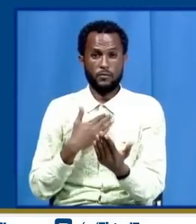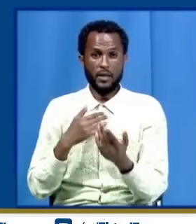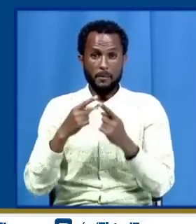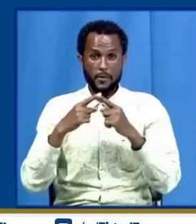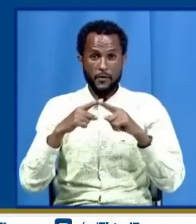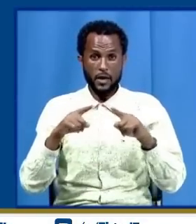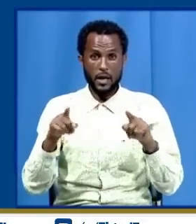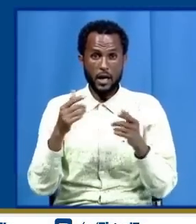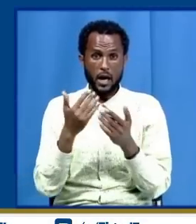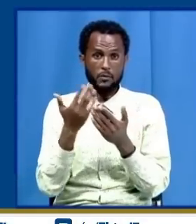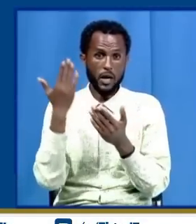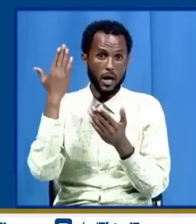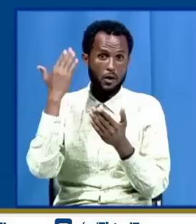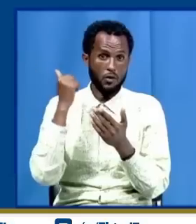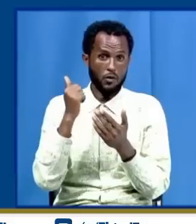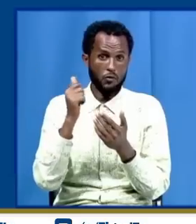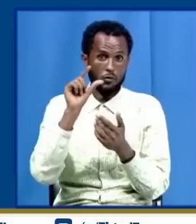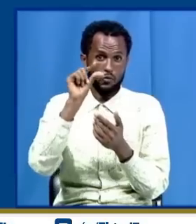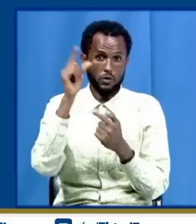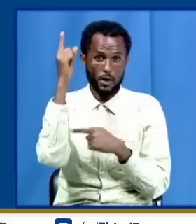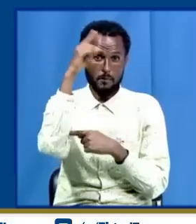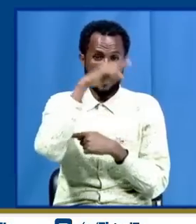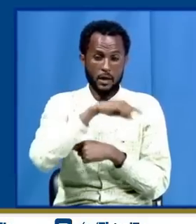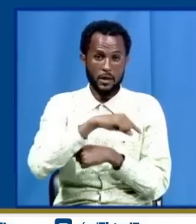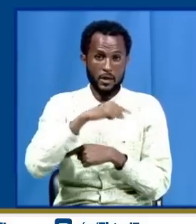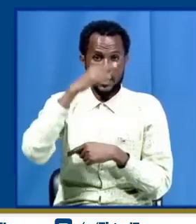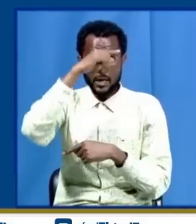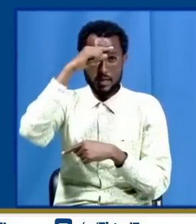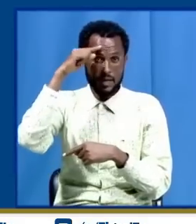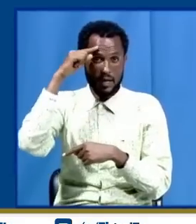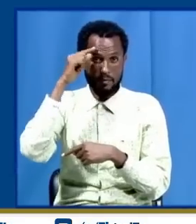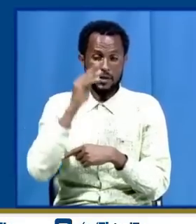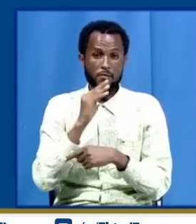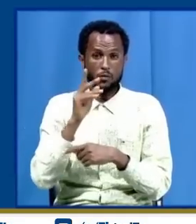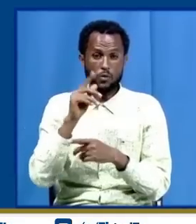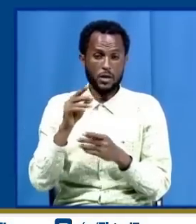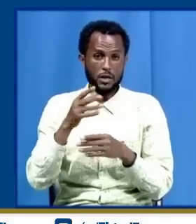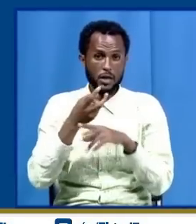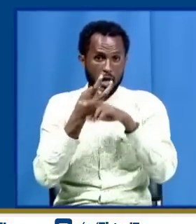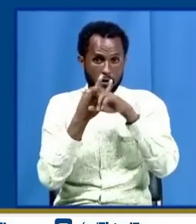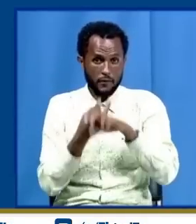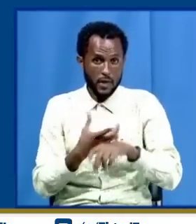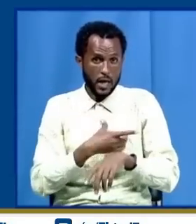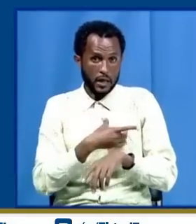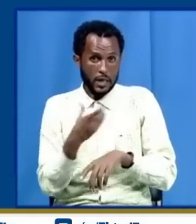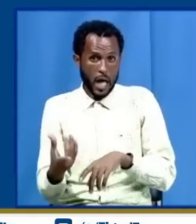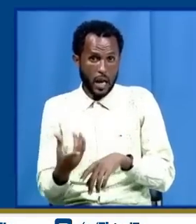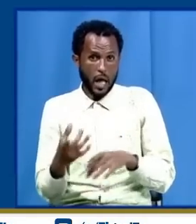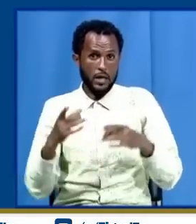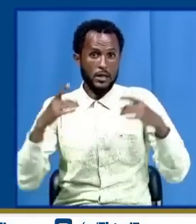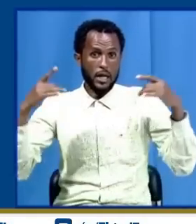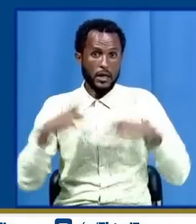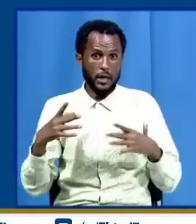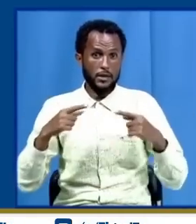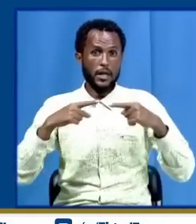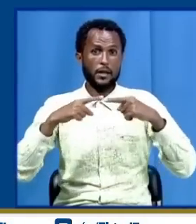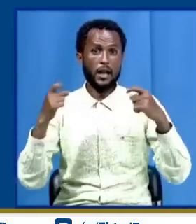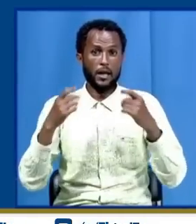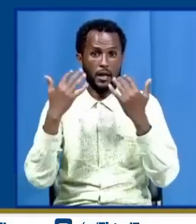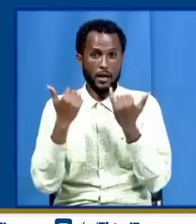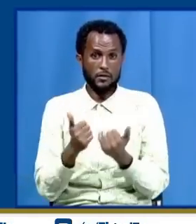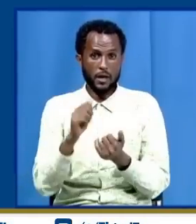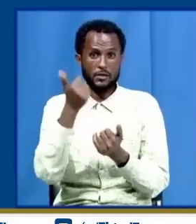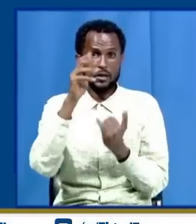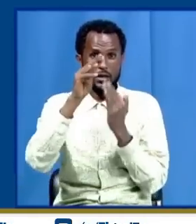ብፍላይ ኣብ ዝሓለፉ ሒደት መዓልታት ብግንባር ጸለምትን ማይ ኩሕልን ዝገጠሞ ሰፍ ዘይብል ኪሳራ ዝሰንበደ ጸላኢ ሎሚ